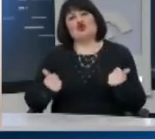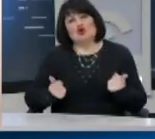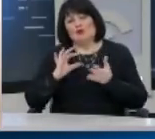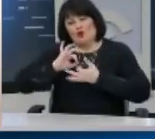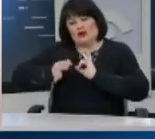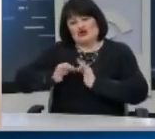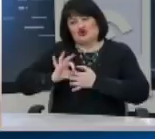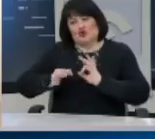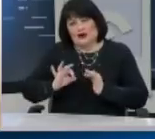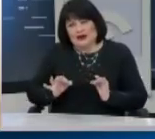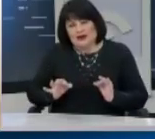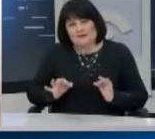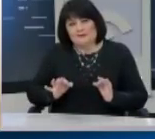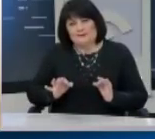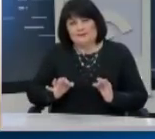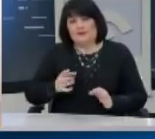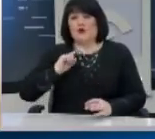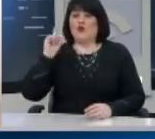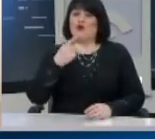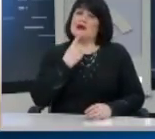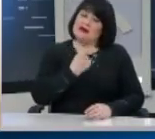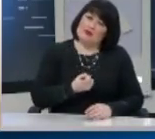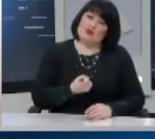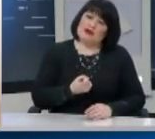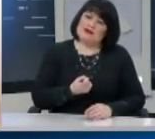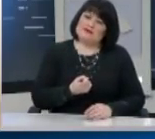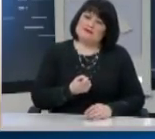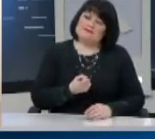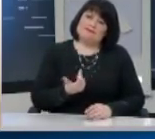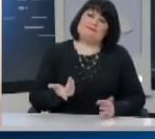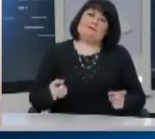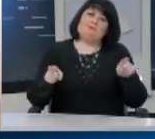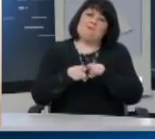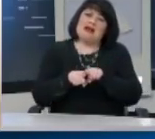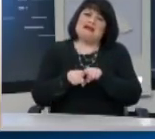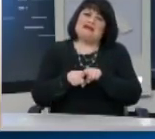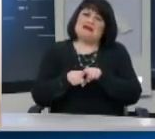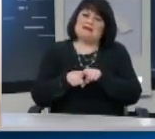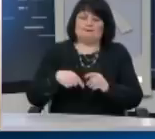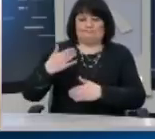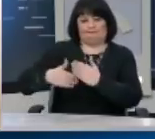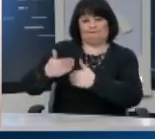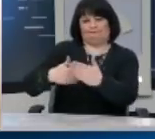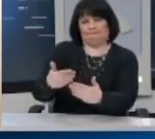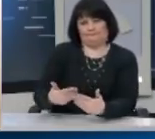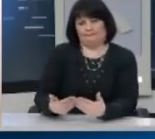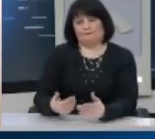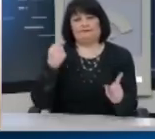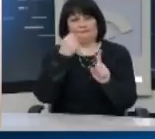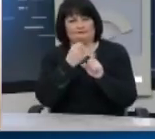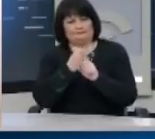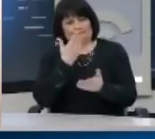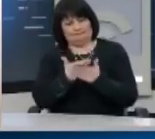με την ιστορία και να πούμε όλοι μαζί μετά από την δρομολόγηση της